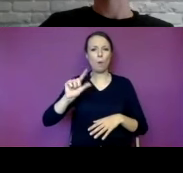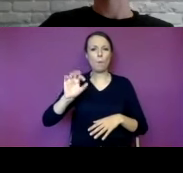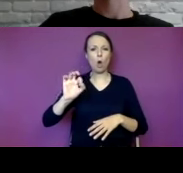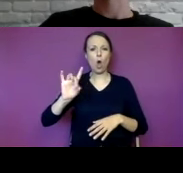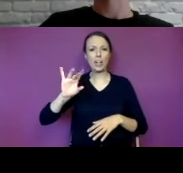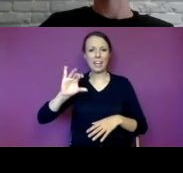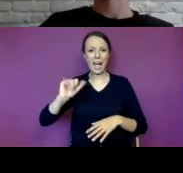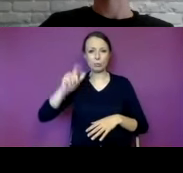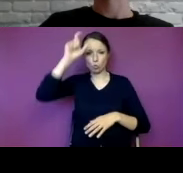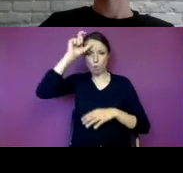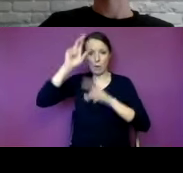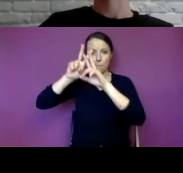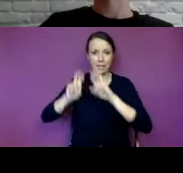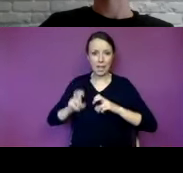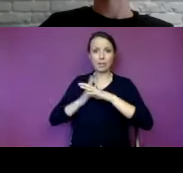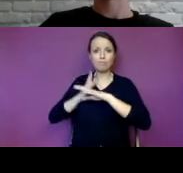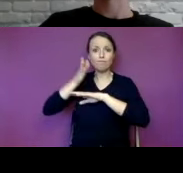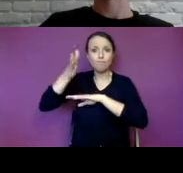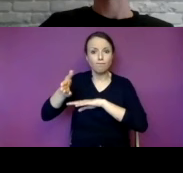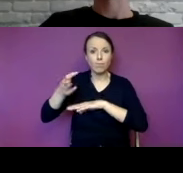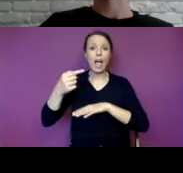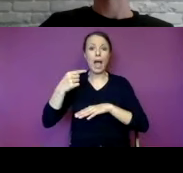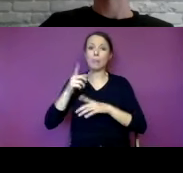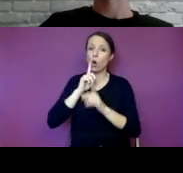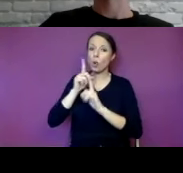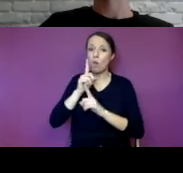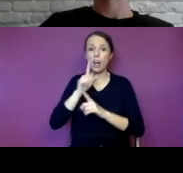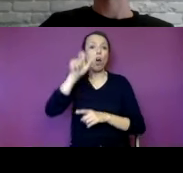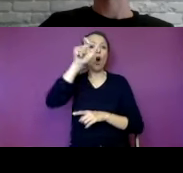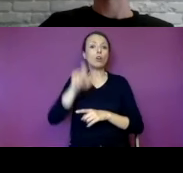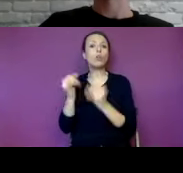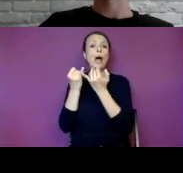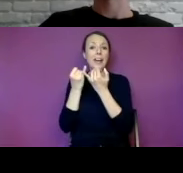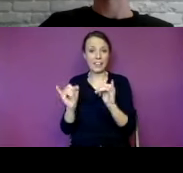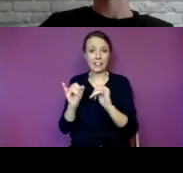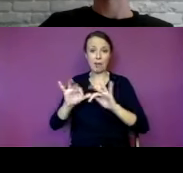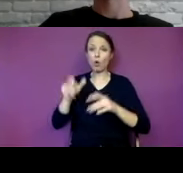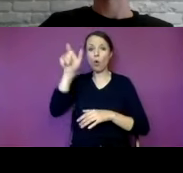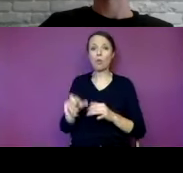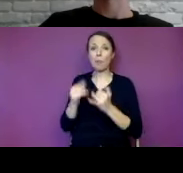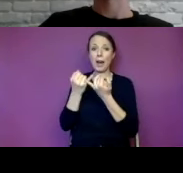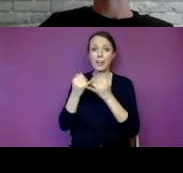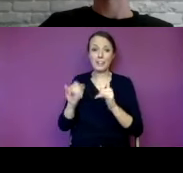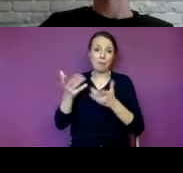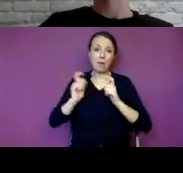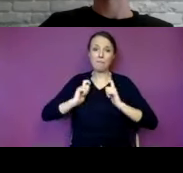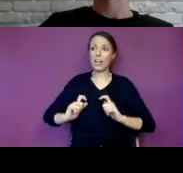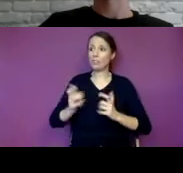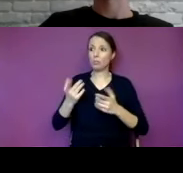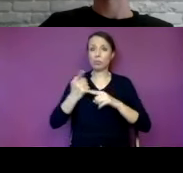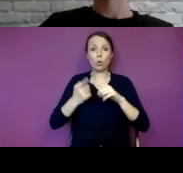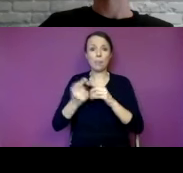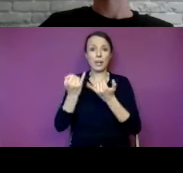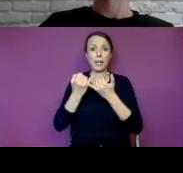innym. I tu się pojawia figura osoby ze wsi jako takiego innego w kulturze polskiej, co jest oczywiście o tyle też gdzieś